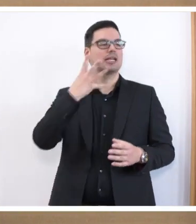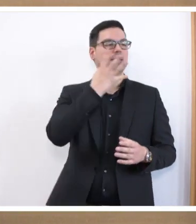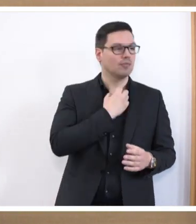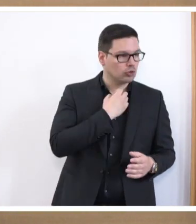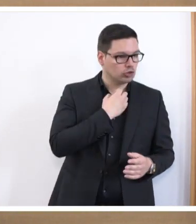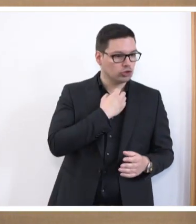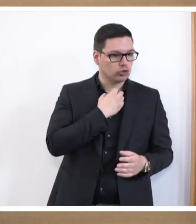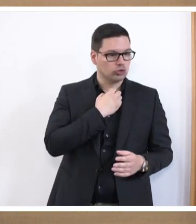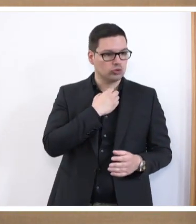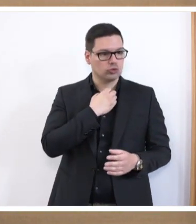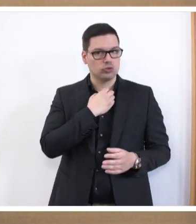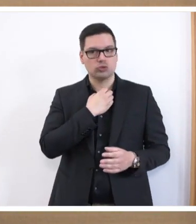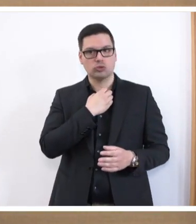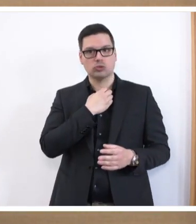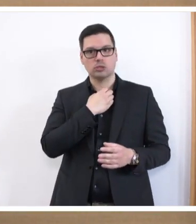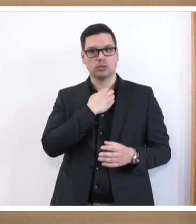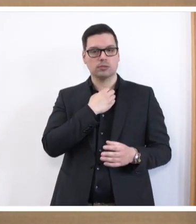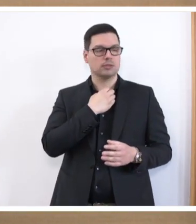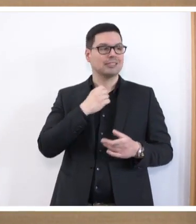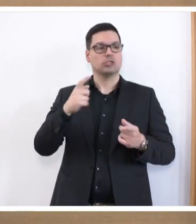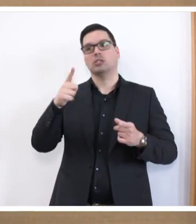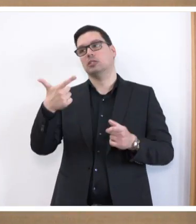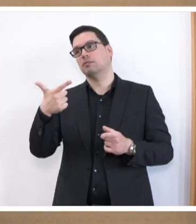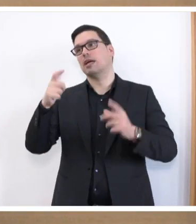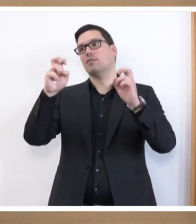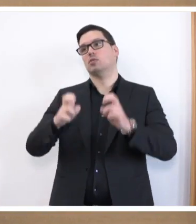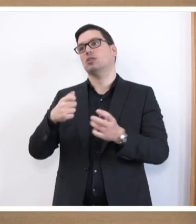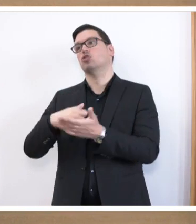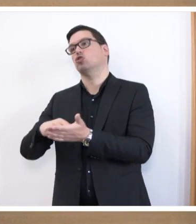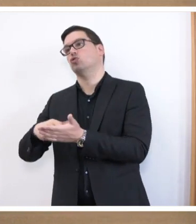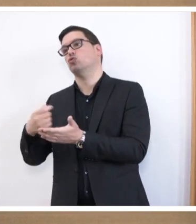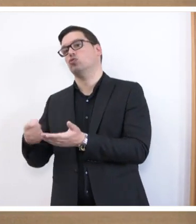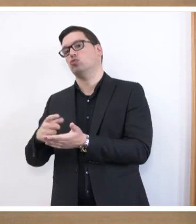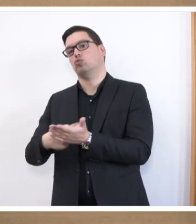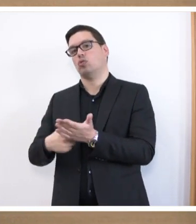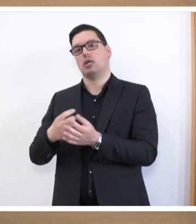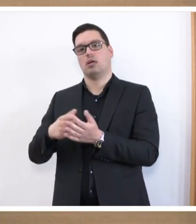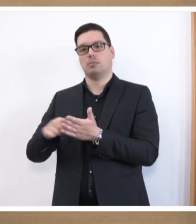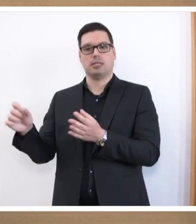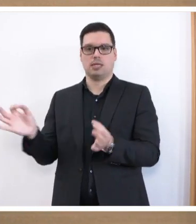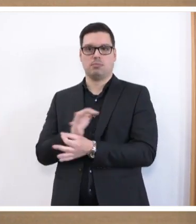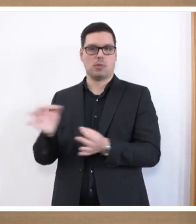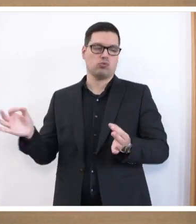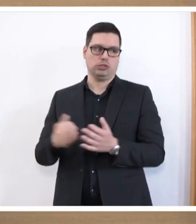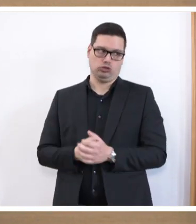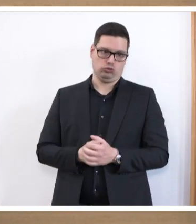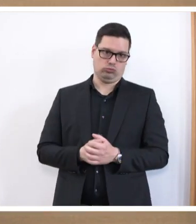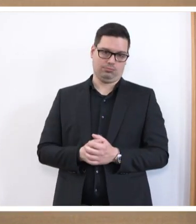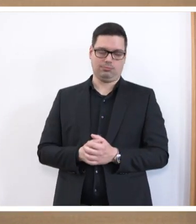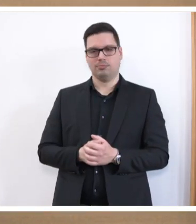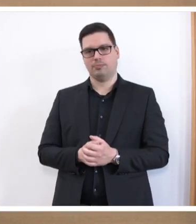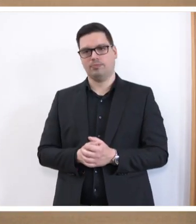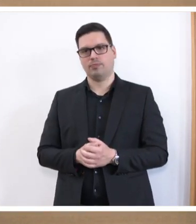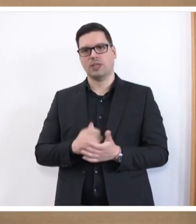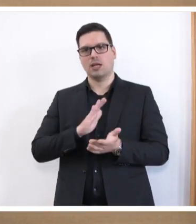man entsprechend dort dann nicht mehr die Zweitwohnsitzsteuer zahlen muss. Sie könnten ja